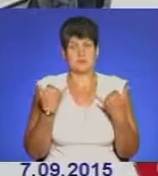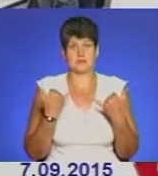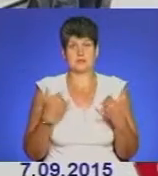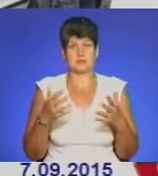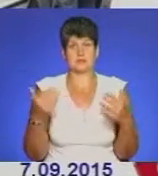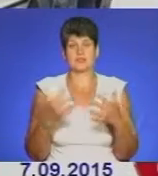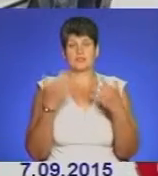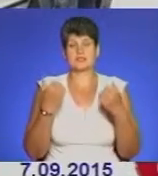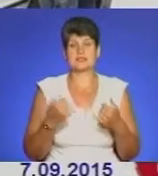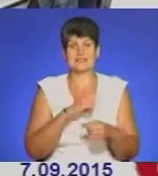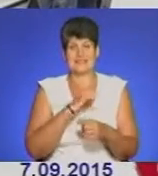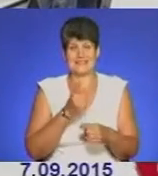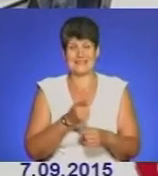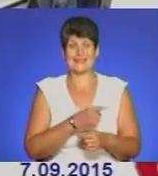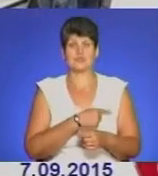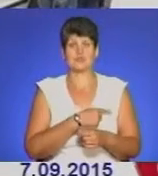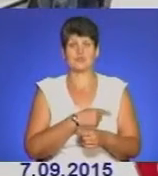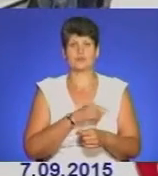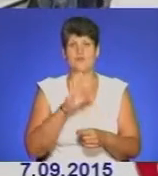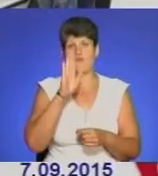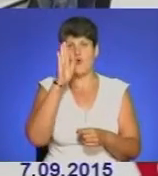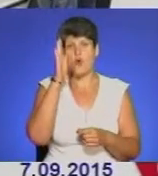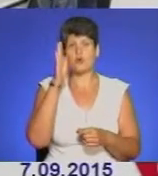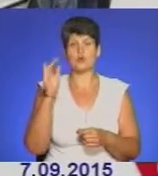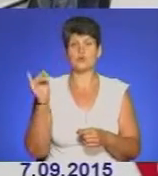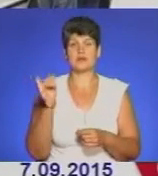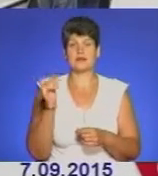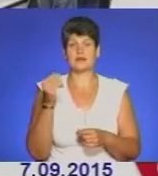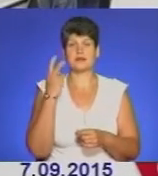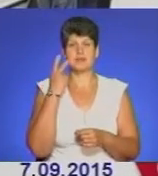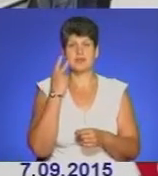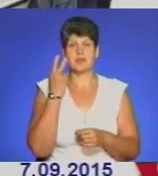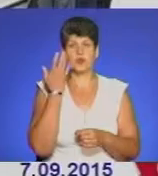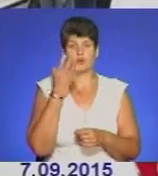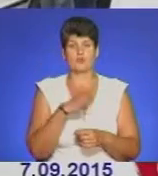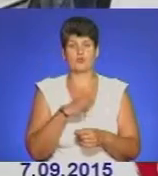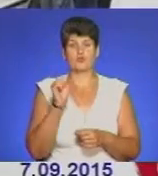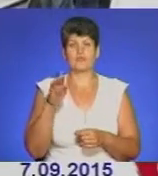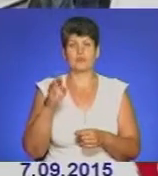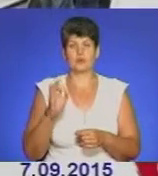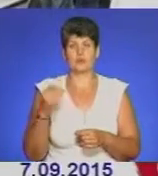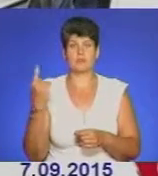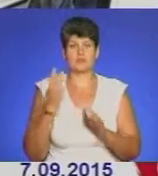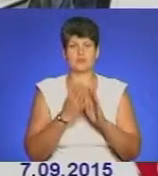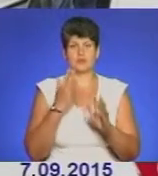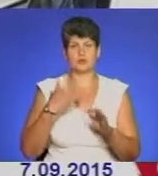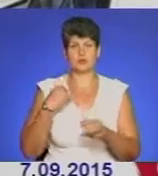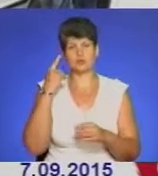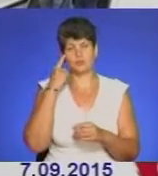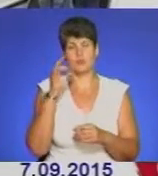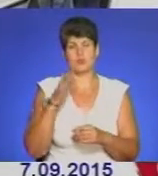і значно сильнішим ворогом. Я завжди, коли був АТО, в першу чергу думав про наших